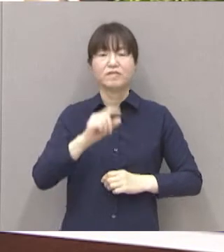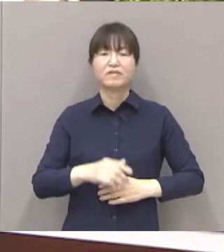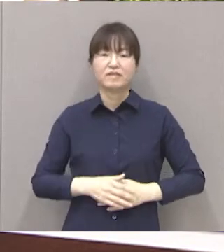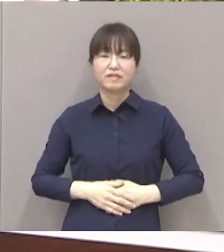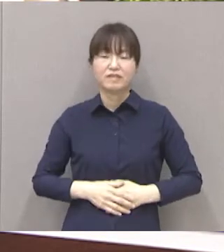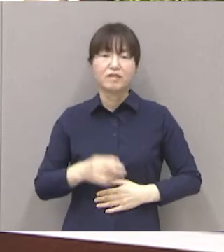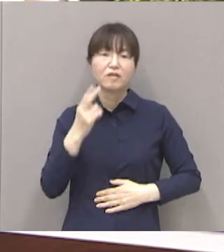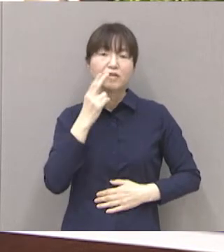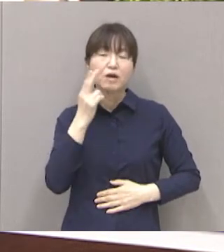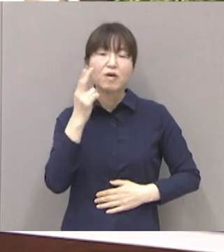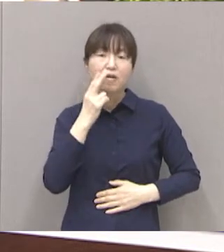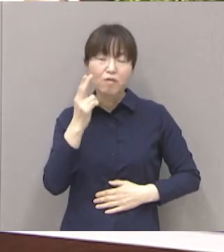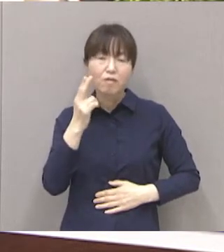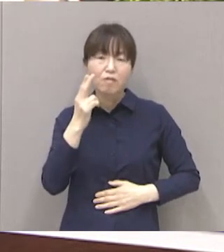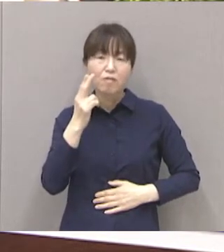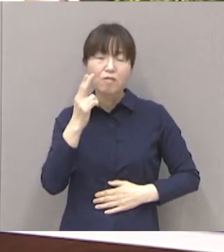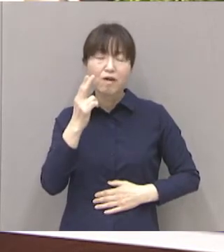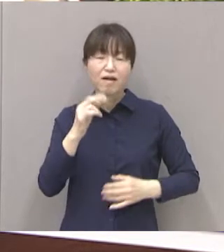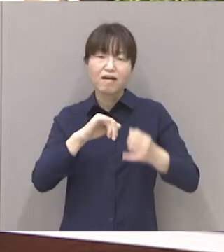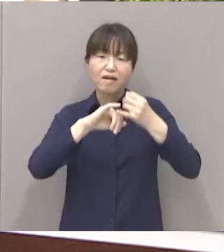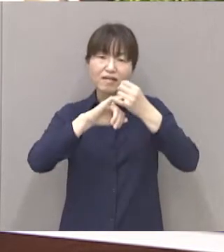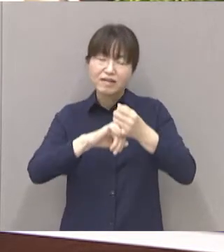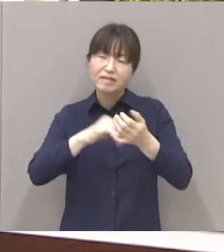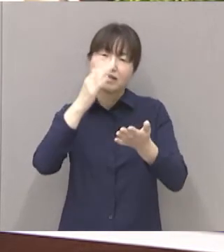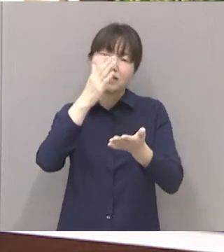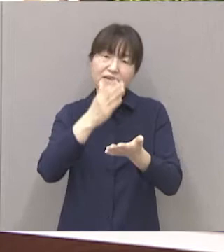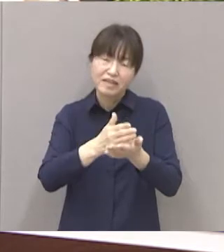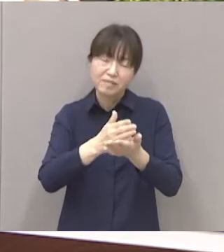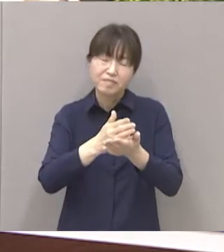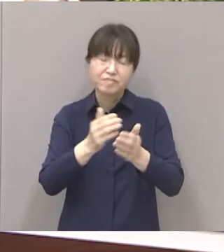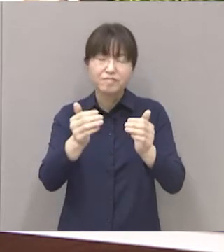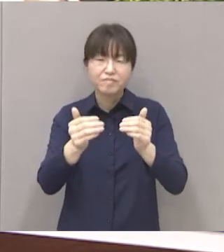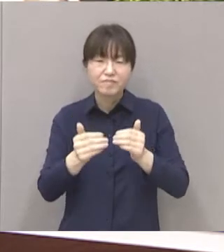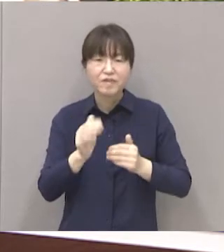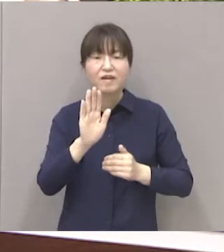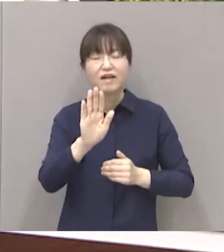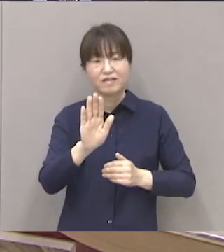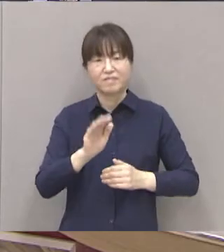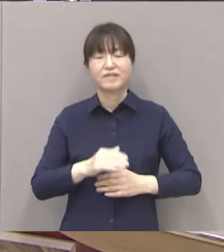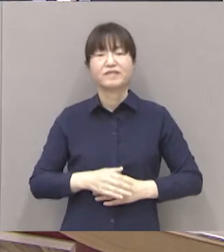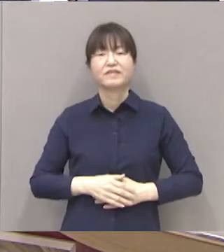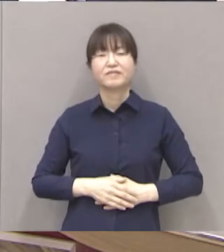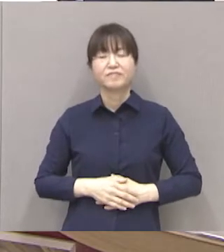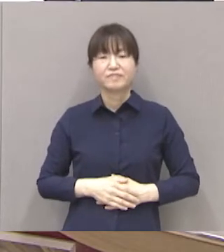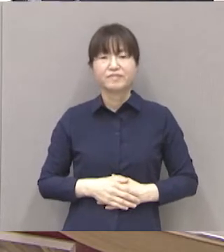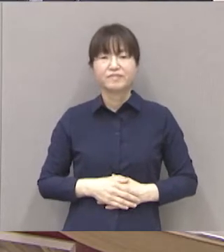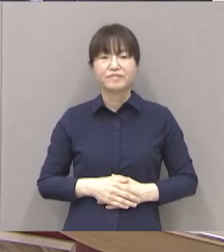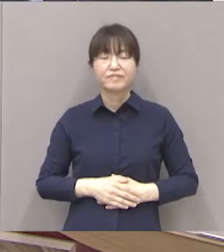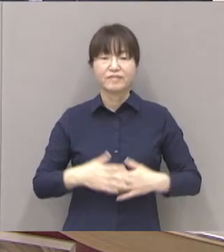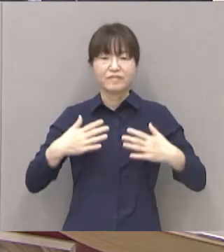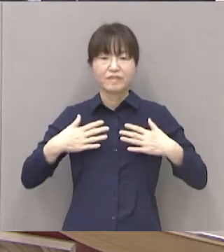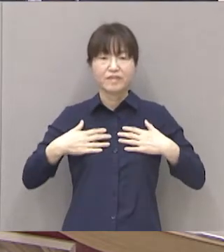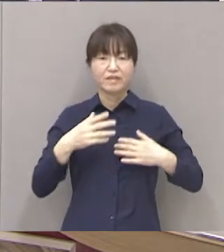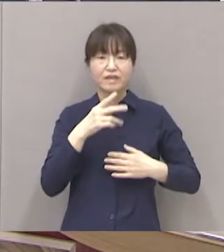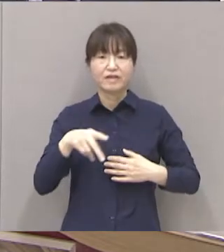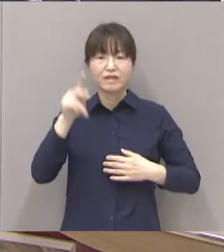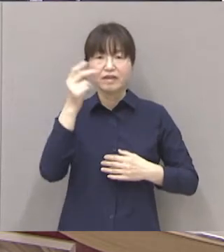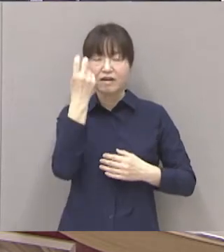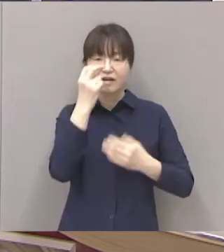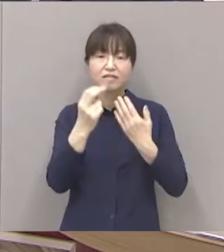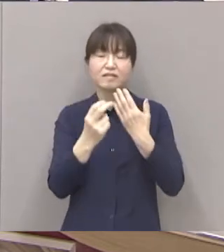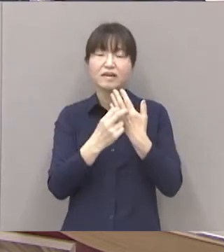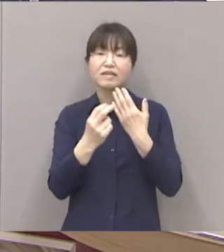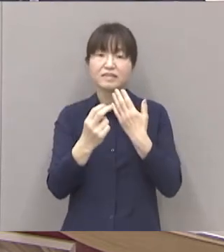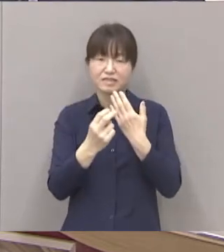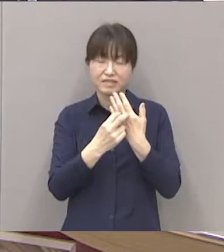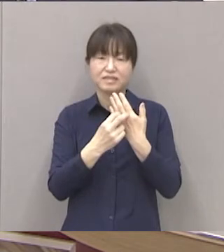タバコは是非やめないといけないということになるというふうに思いますあいがん検診を受けるって